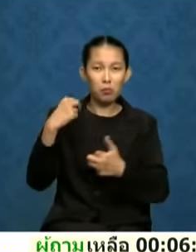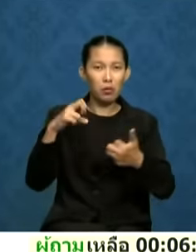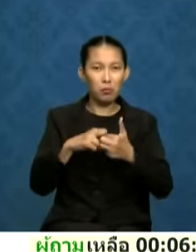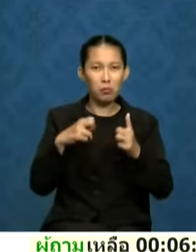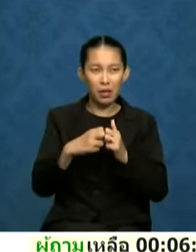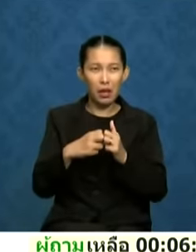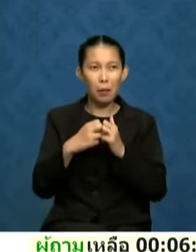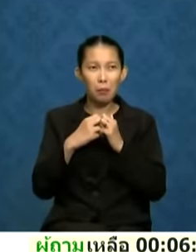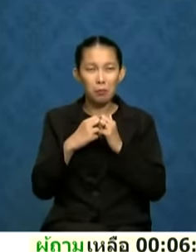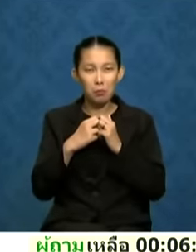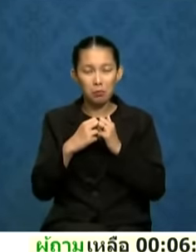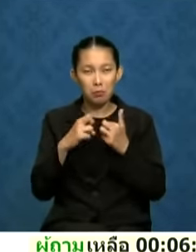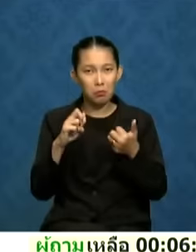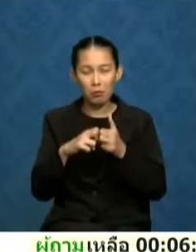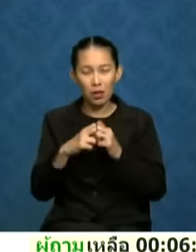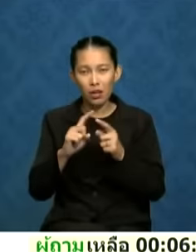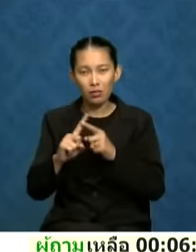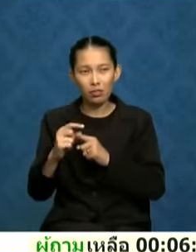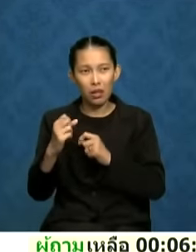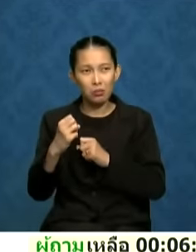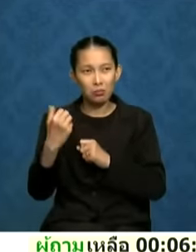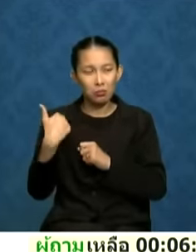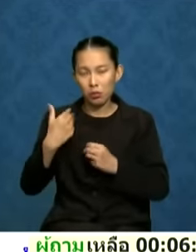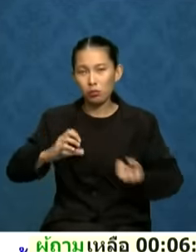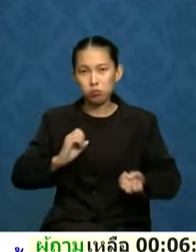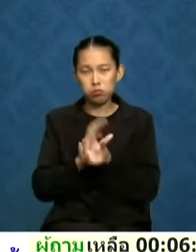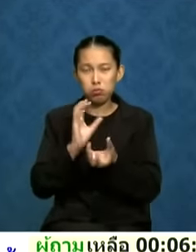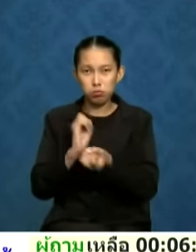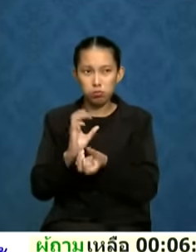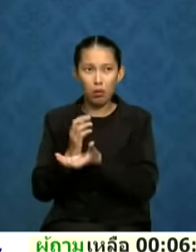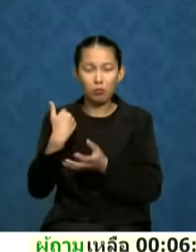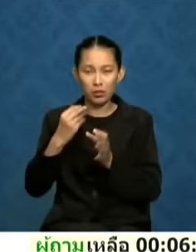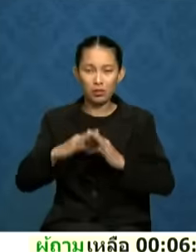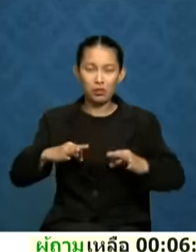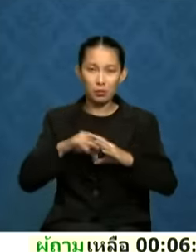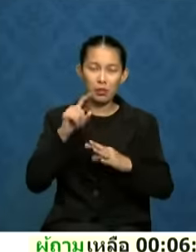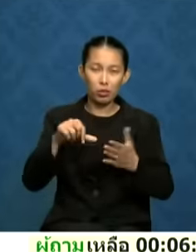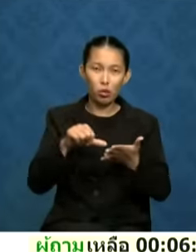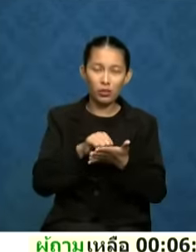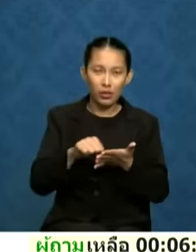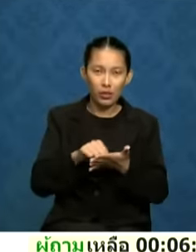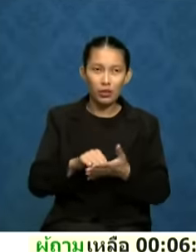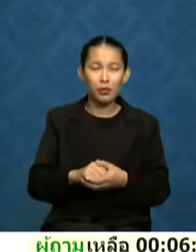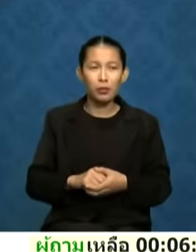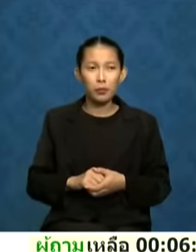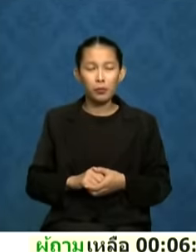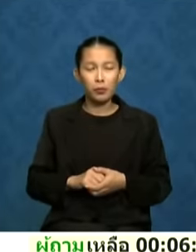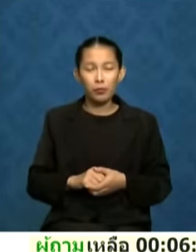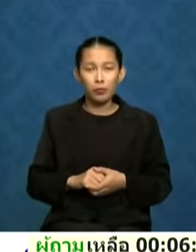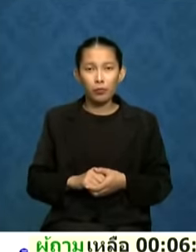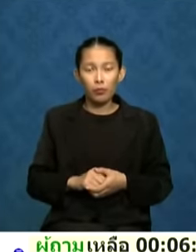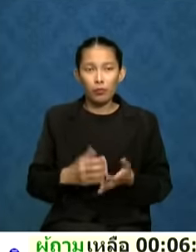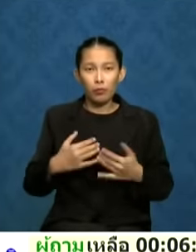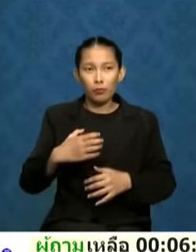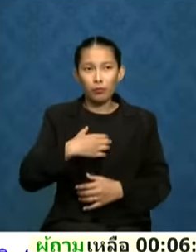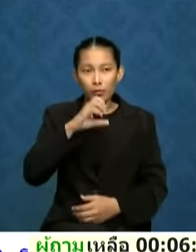มากกวาปัญหาเรื่องที่ผมก่าวมามนมปัญหาอหลๆมิตที่จะตองแก้ไขปัหากันก็อยาก